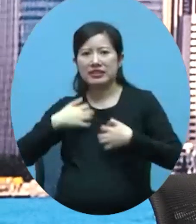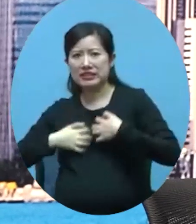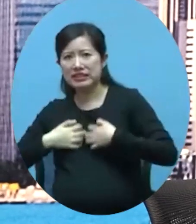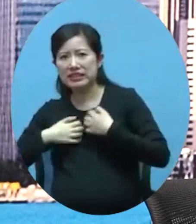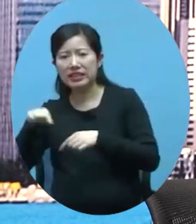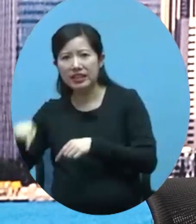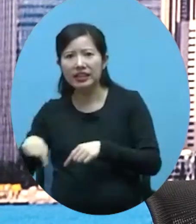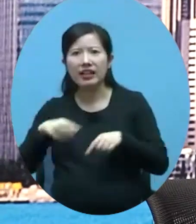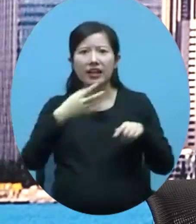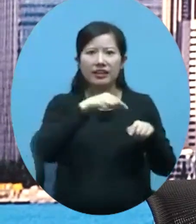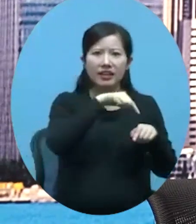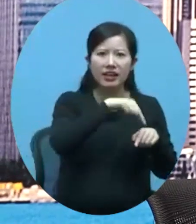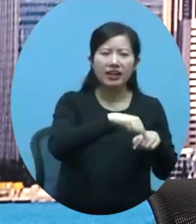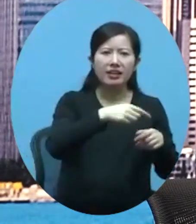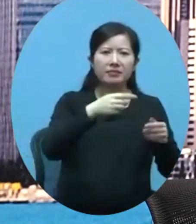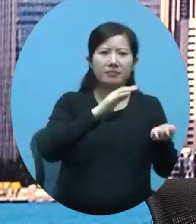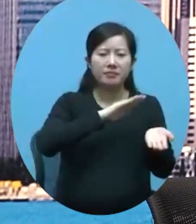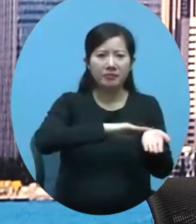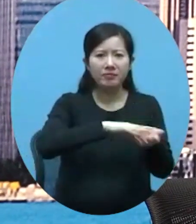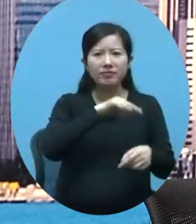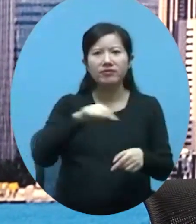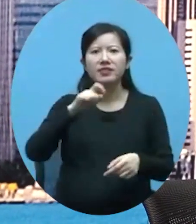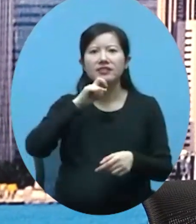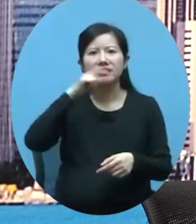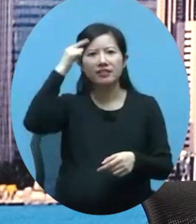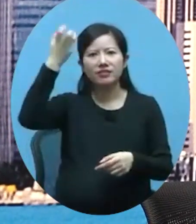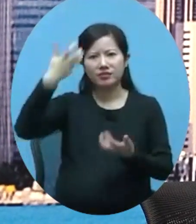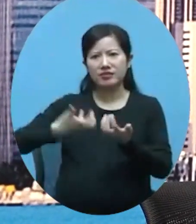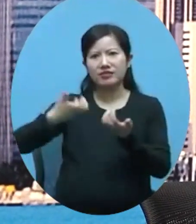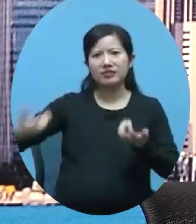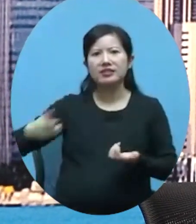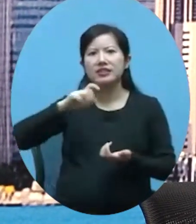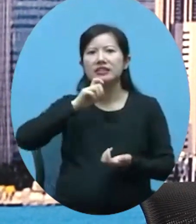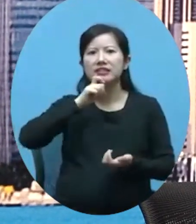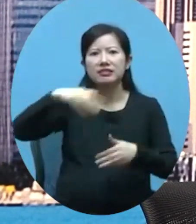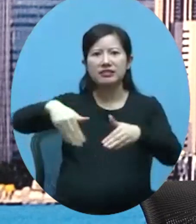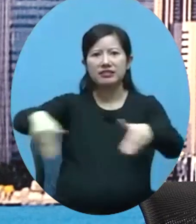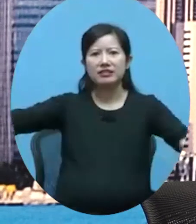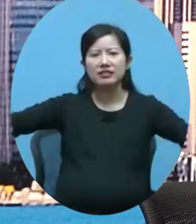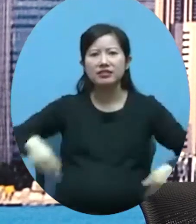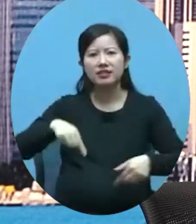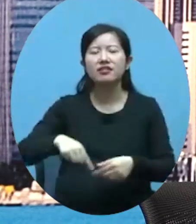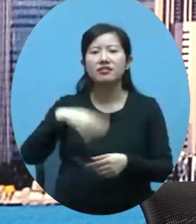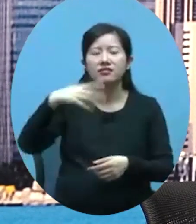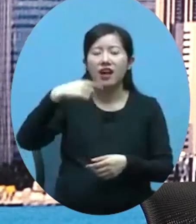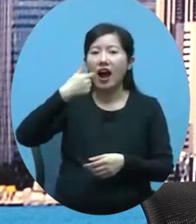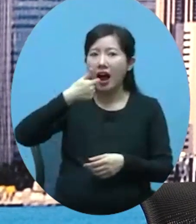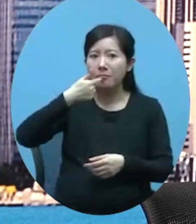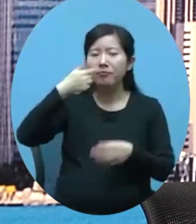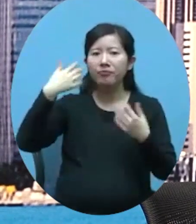有一些发烧的地区是给他们安排的我们帮他们探热之后就会见医生接着